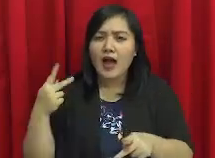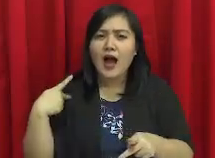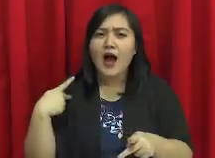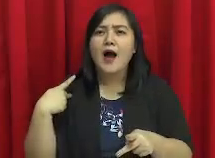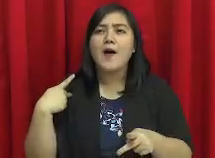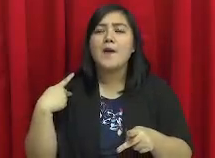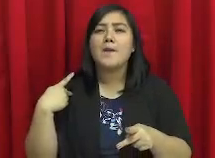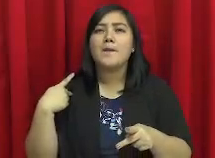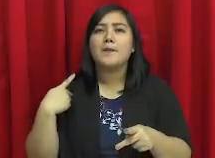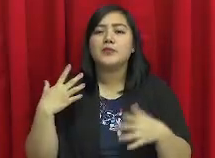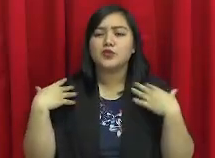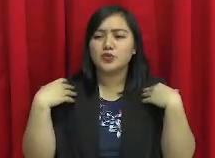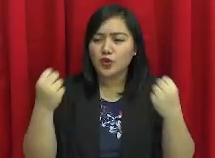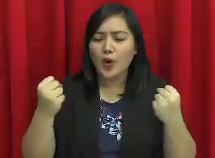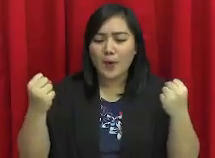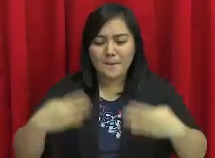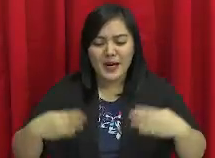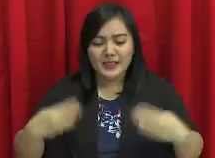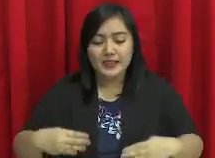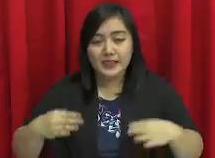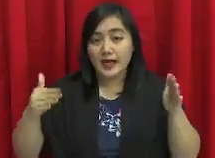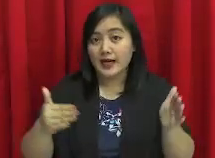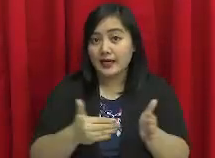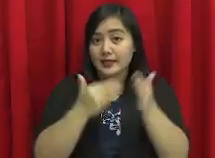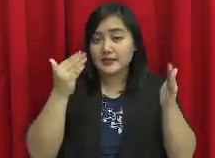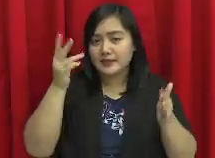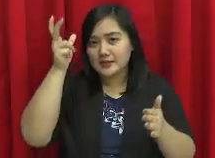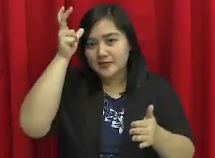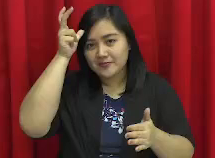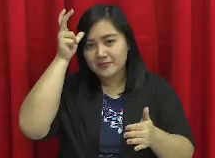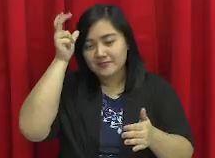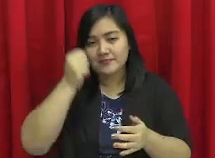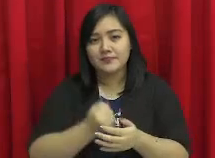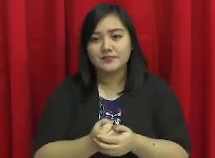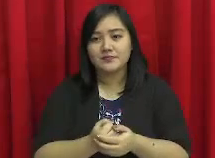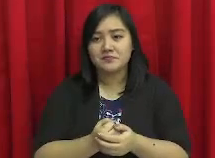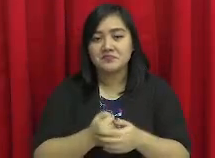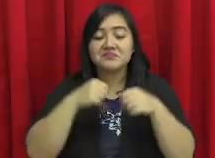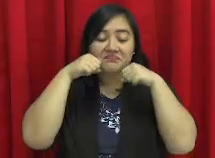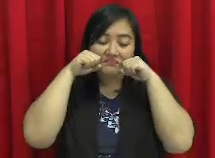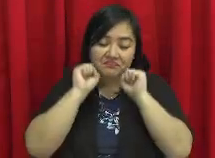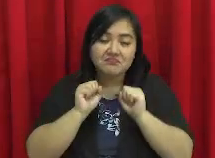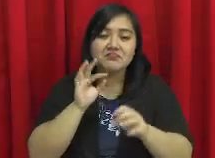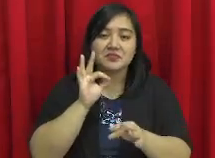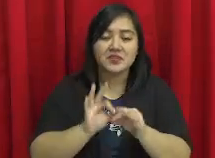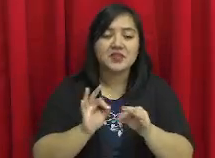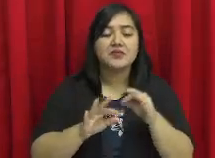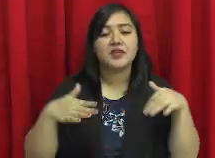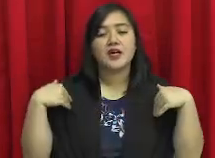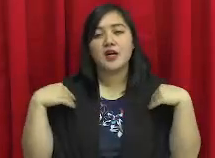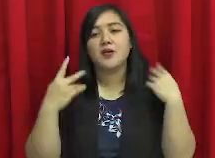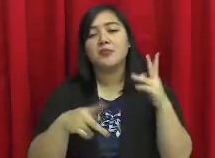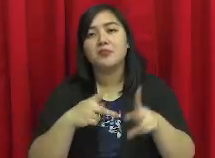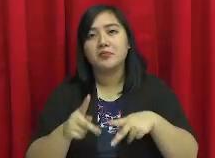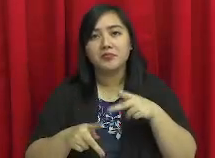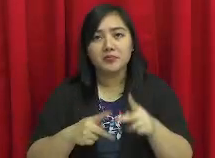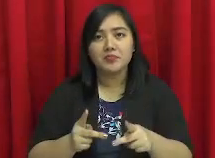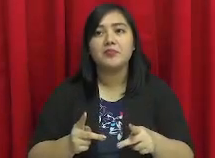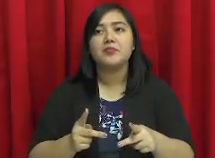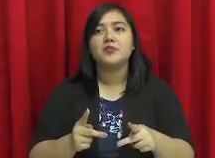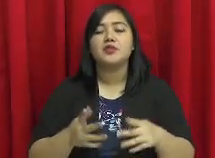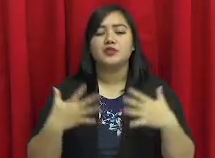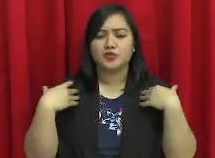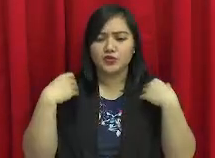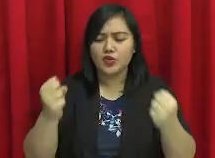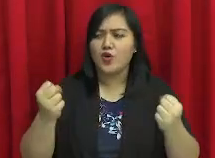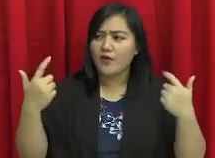kung yung anak natin ay sinusubukang lumaban, tapos tayo pag nilingo nila, easy-easy lang, chill-chill lang tayo sa bahay. Patawa-tawa lang tayo, wala